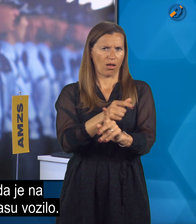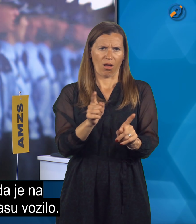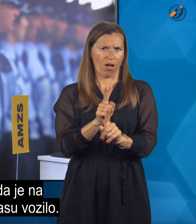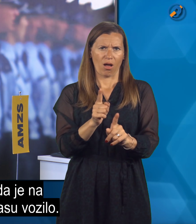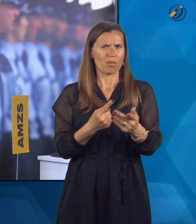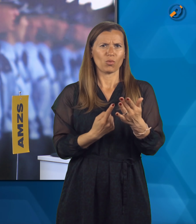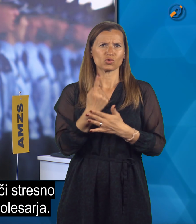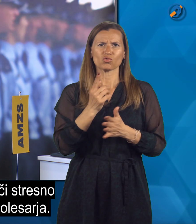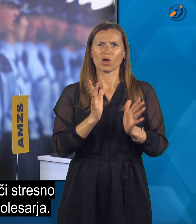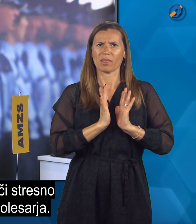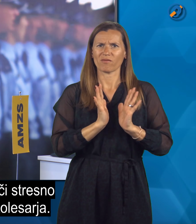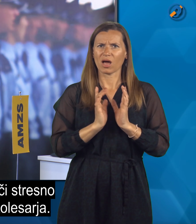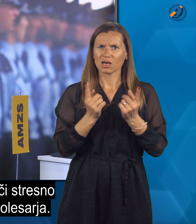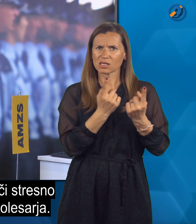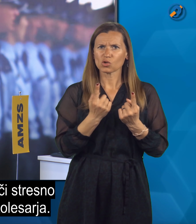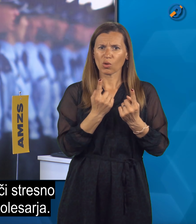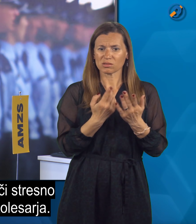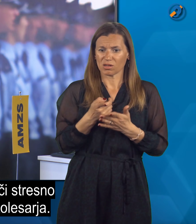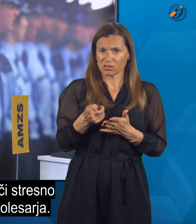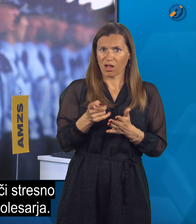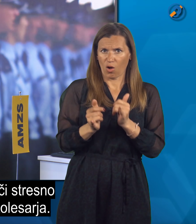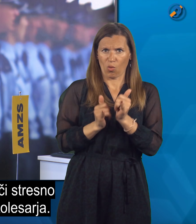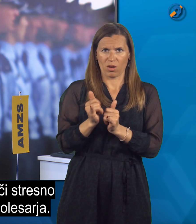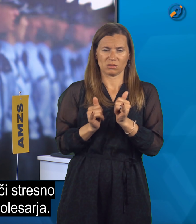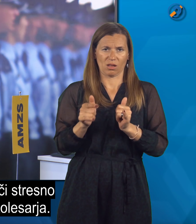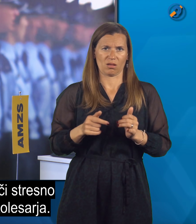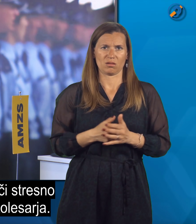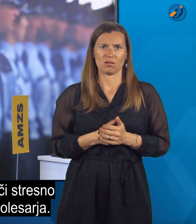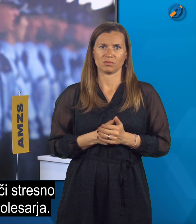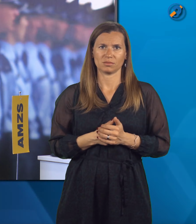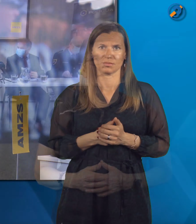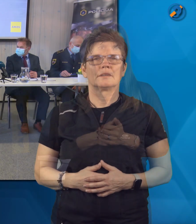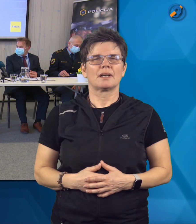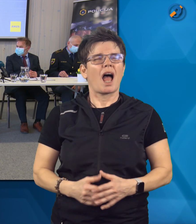tem povzroča nevarno situacijo za kolesarja, absolutno.